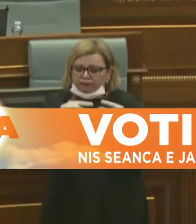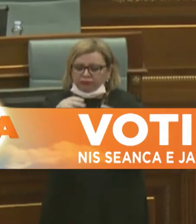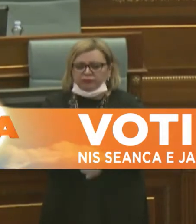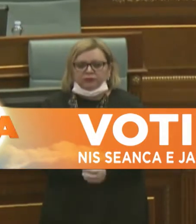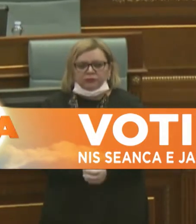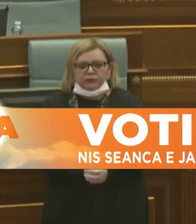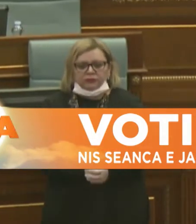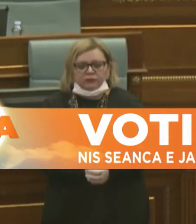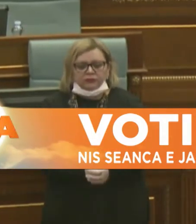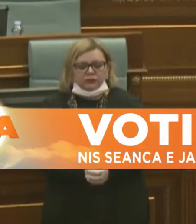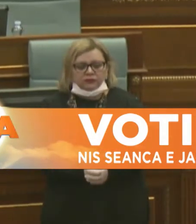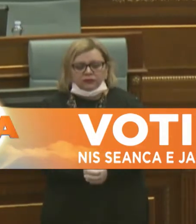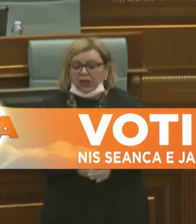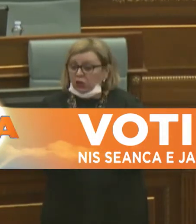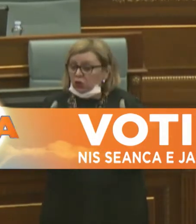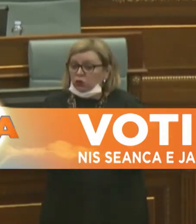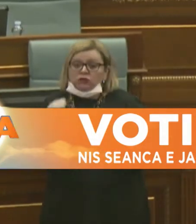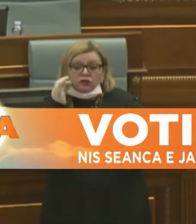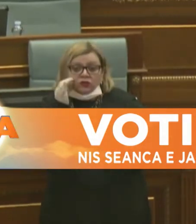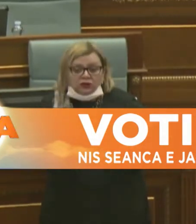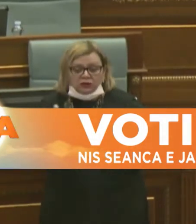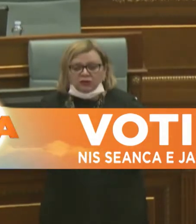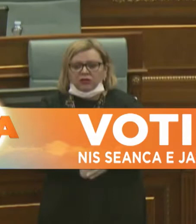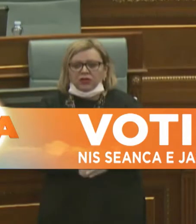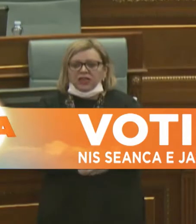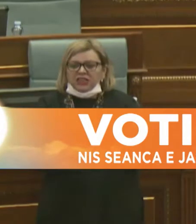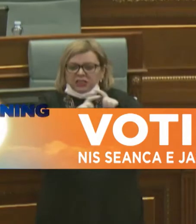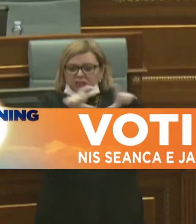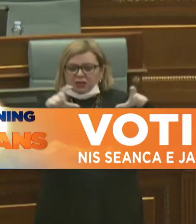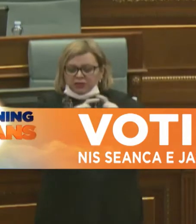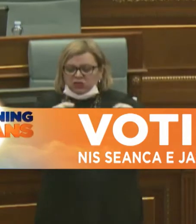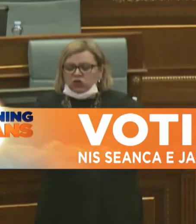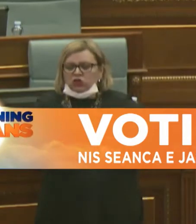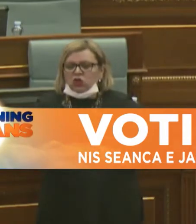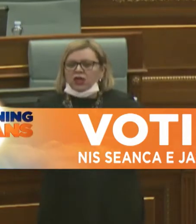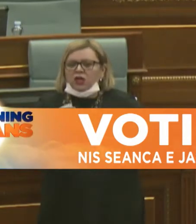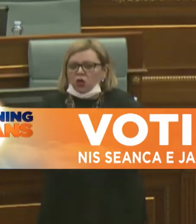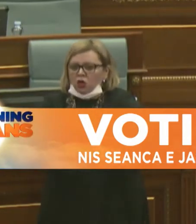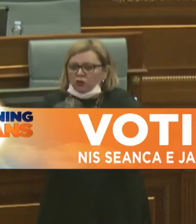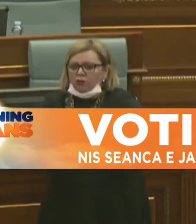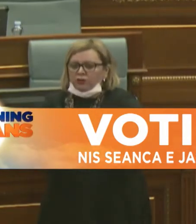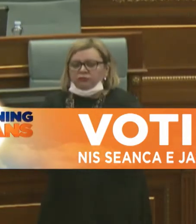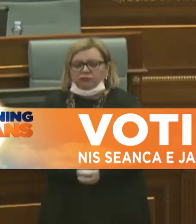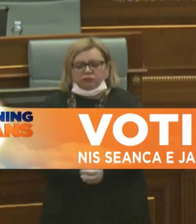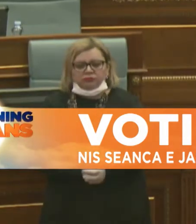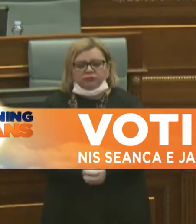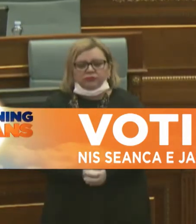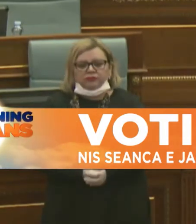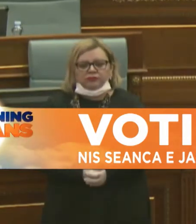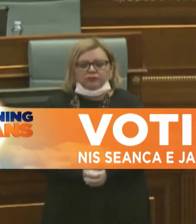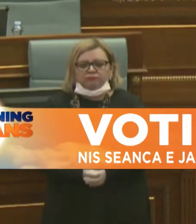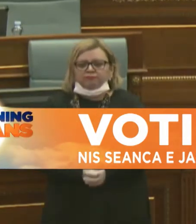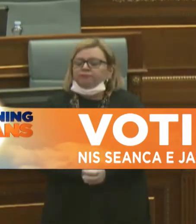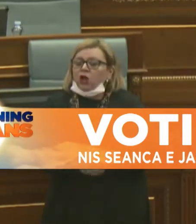të. Këto ditë, i gjithë sistemi jonë shëndetësor, por edhe ekonomik e shoqëror, është vënë në provë. Është